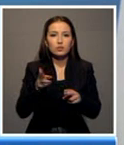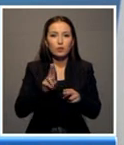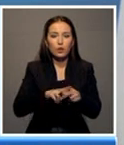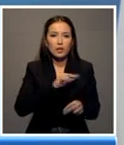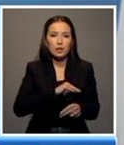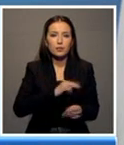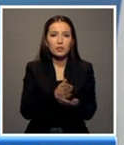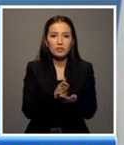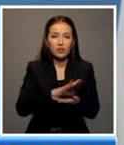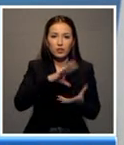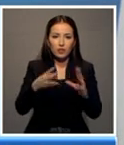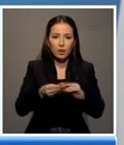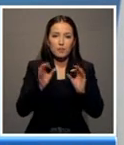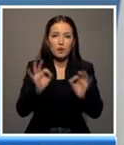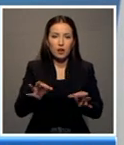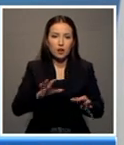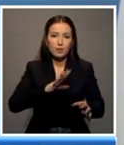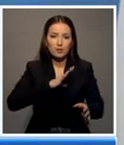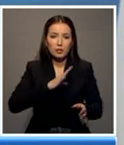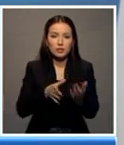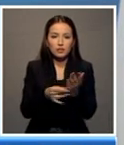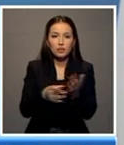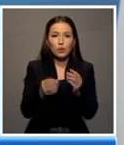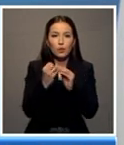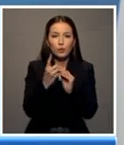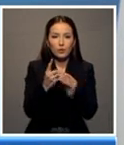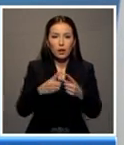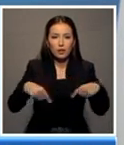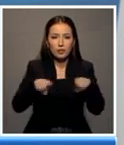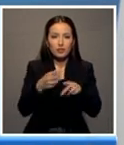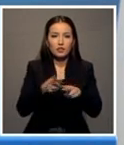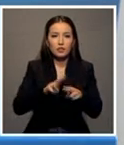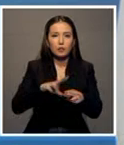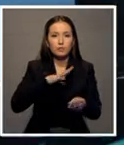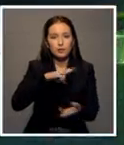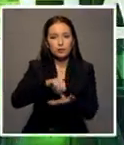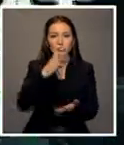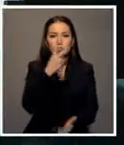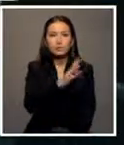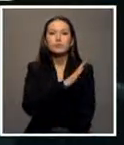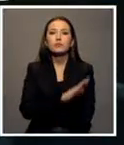Қызметкерлерді өз міндеттерін нәтижелі орындауға мүмкіндік беретін 11 құзырет бойынша бағаладық.